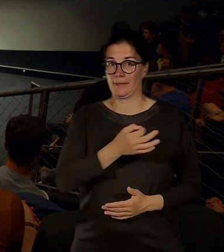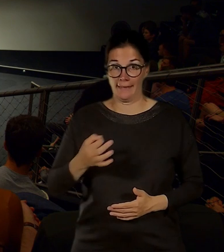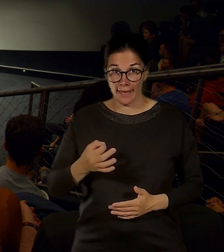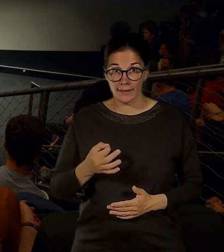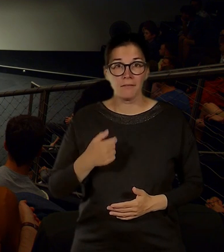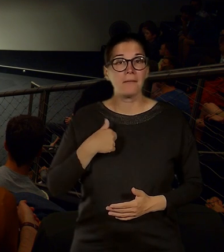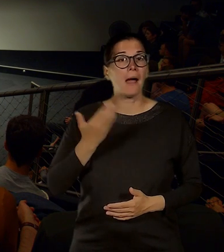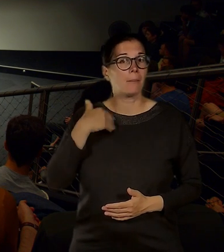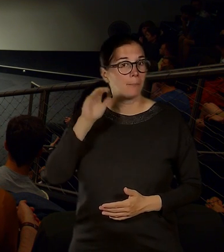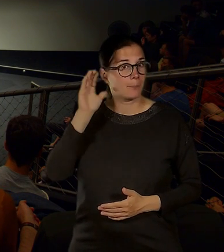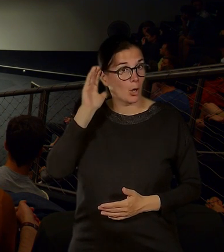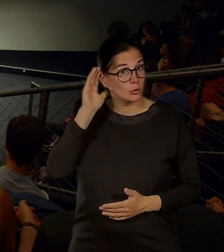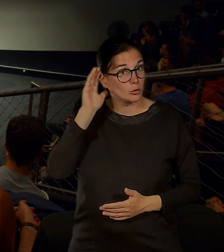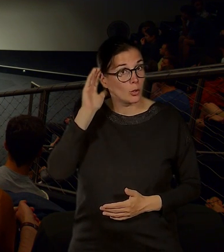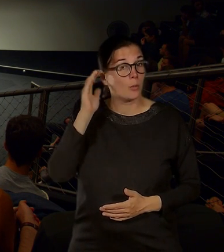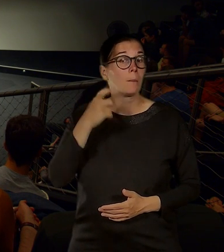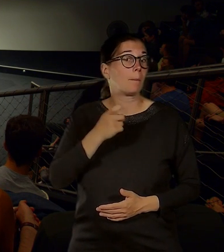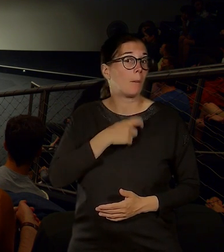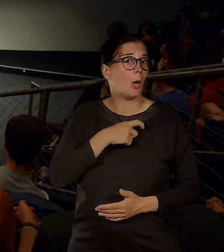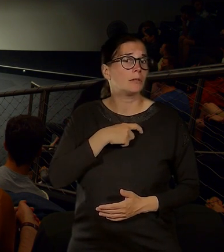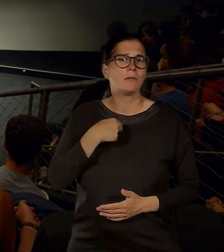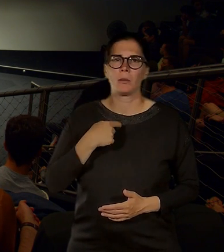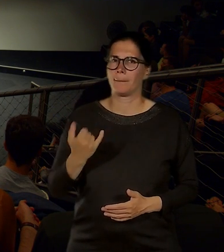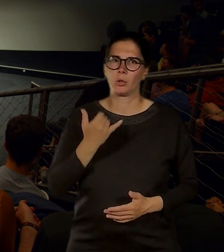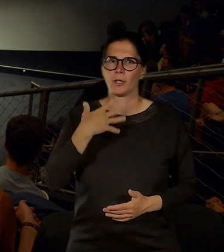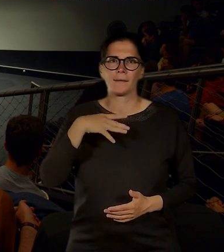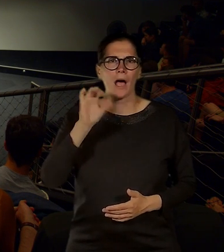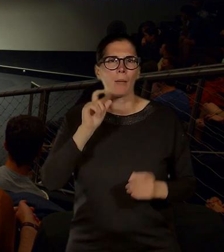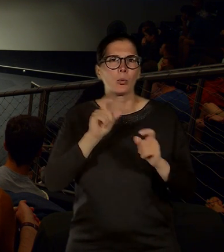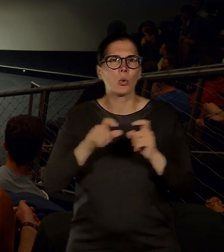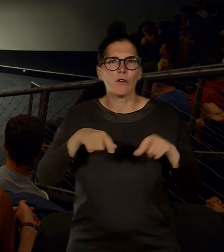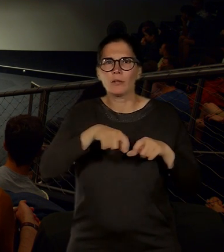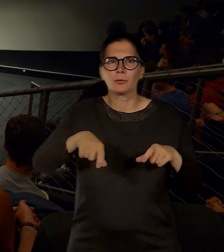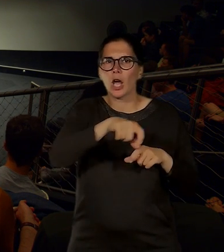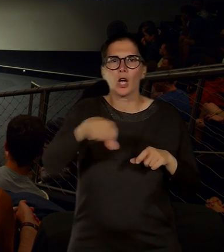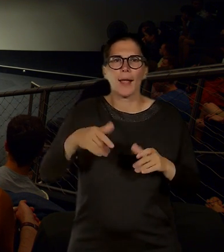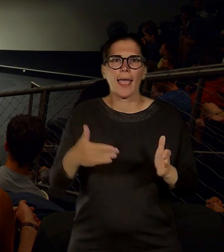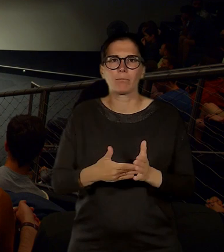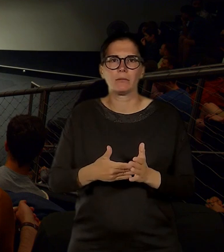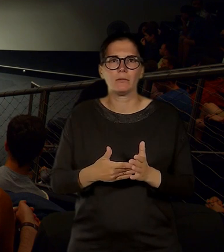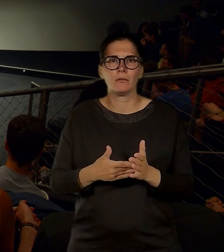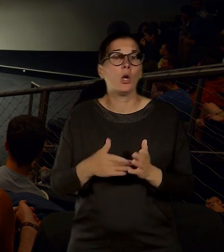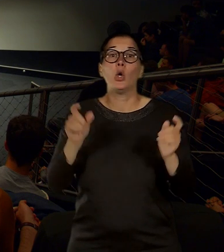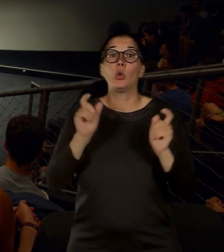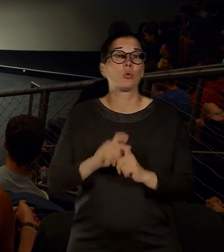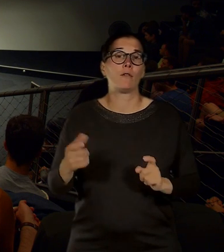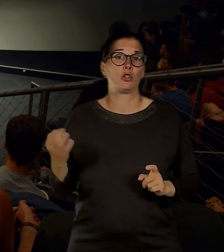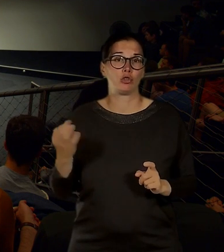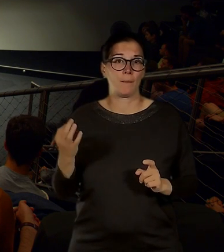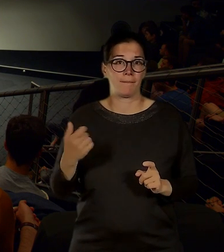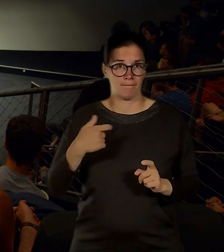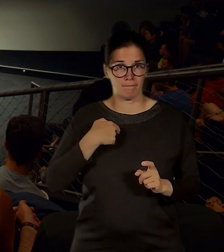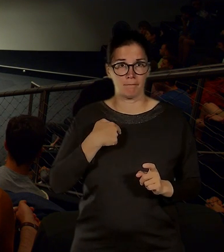pořádně poslouchal, ale stále nechápu vlastně důvod toho přechodu pro chodce. A to z jednoho prostoru, já